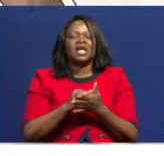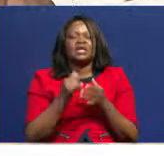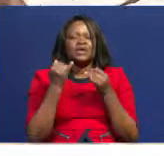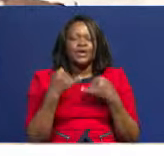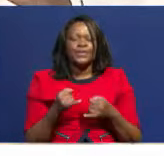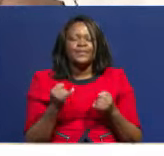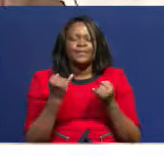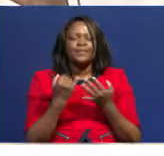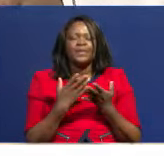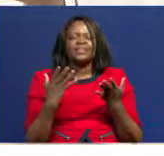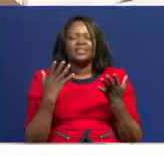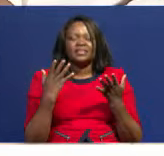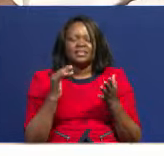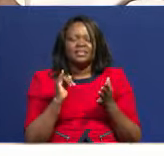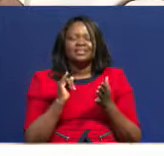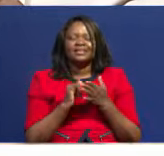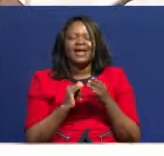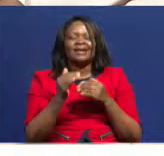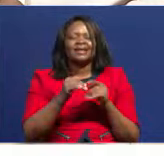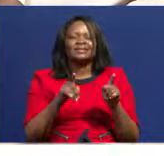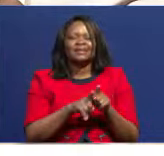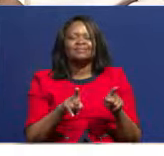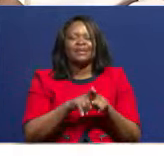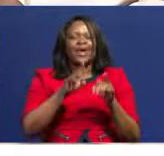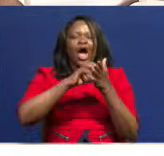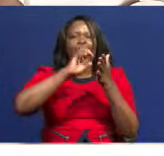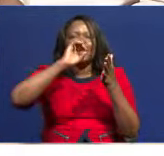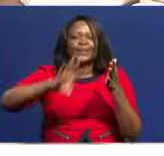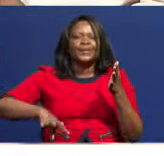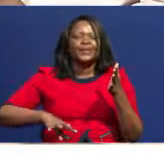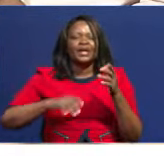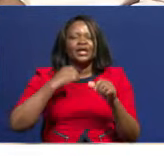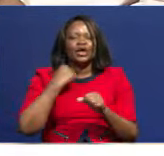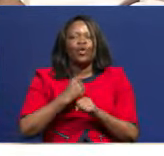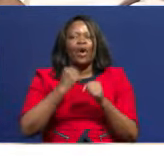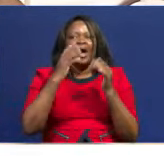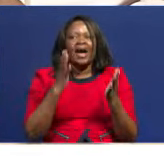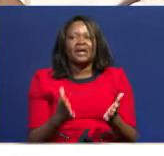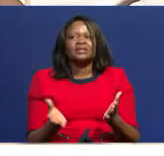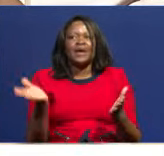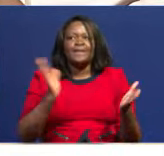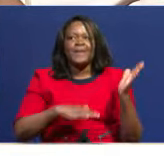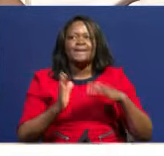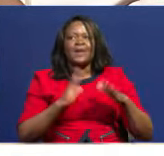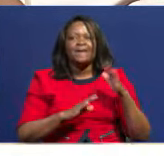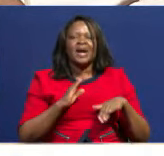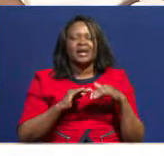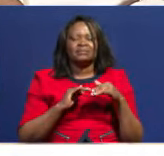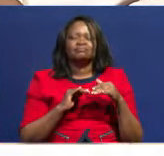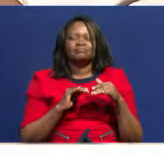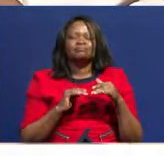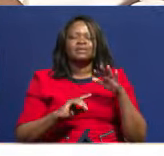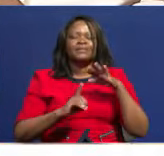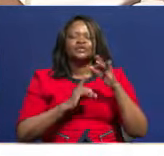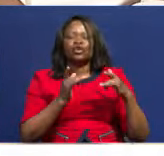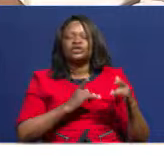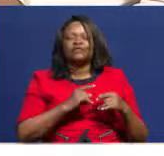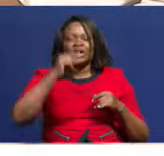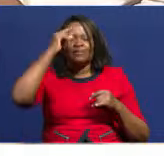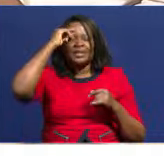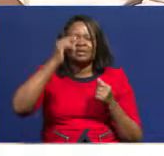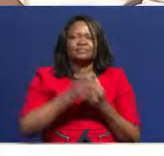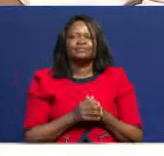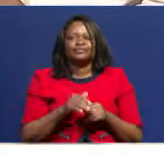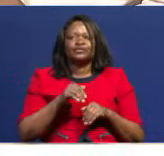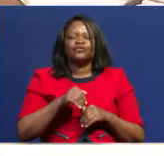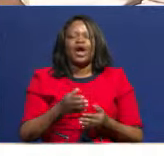mambo yanaonekana kufanana fanana yatavunjiliwa mbali na wafanyikazi kurejeshwa katika wizara husika za serikali. Hatua hii inaambatana